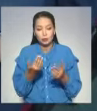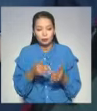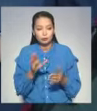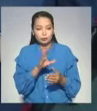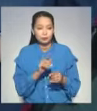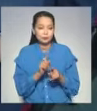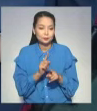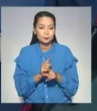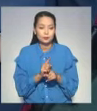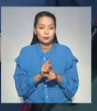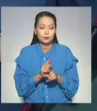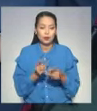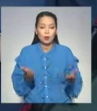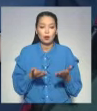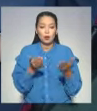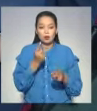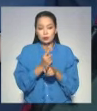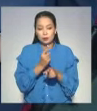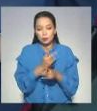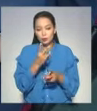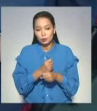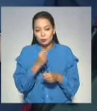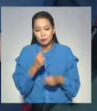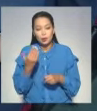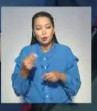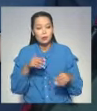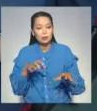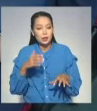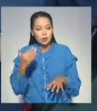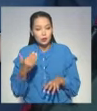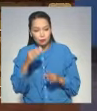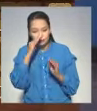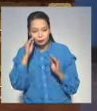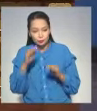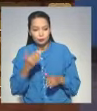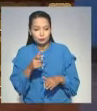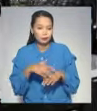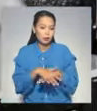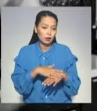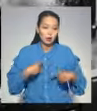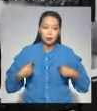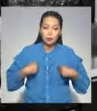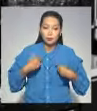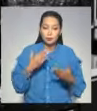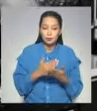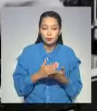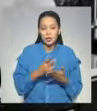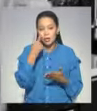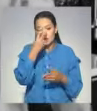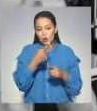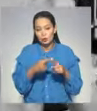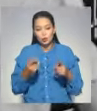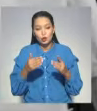жасалмау керек. Себебі алаяқтардың жасаған әрекетінен халық зардап шегуде. Соңғы 2,5 жылда